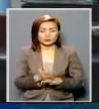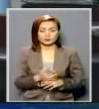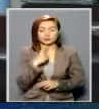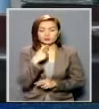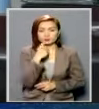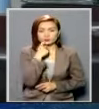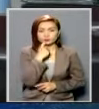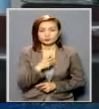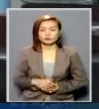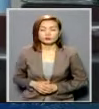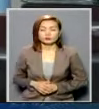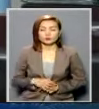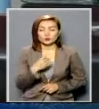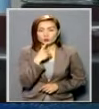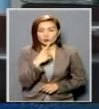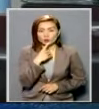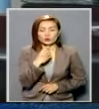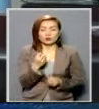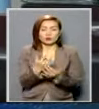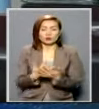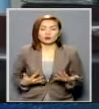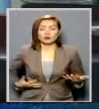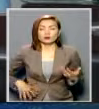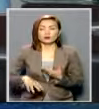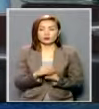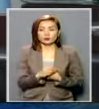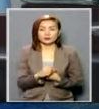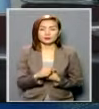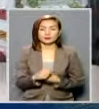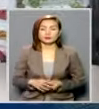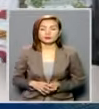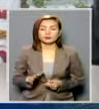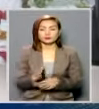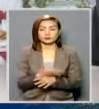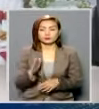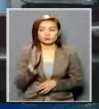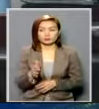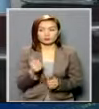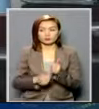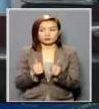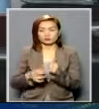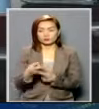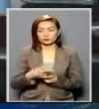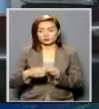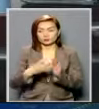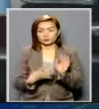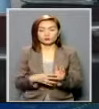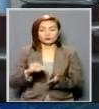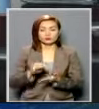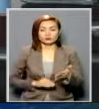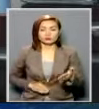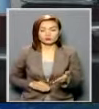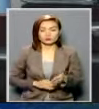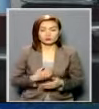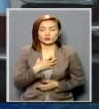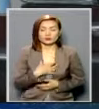қант, рашки, тағы да басқалар таудалар жүргізуде. Әр аумақта 19 тізім бойынша